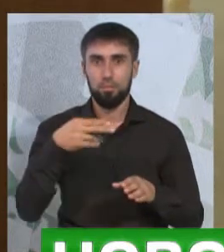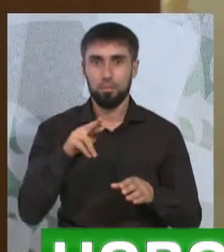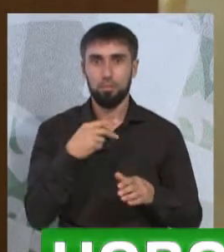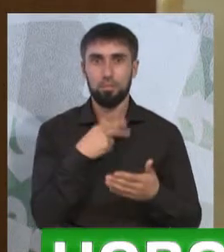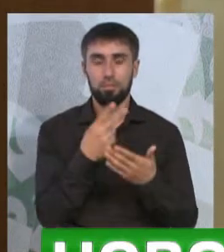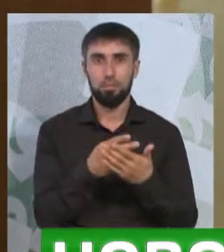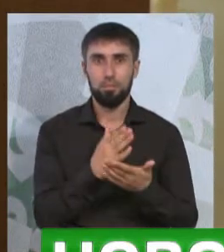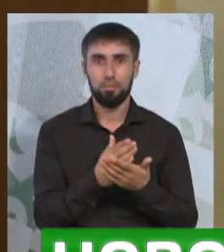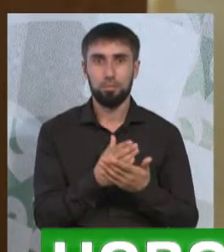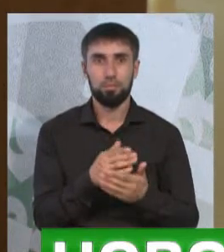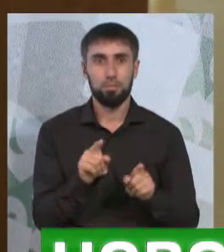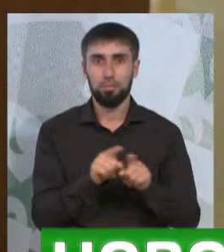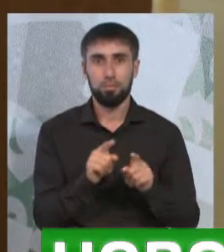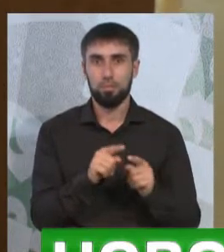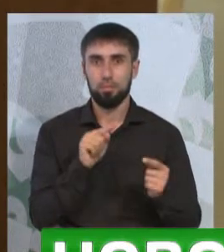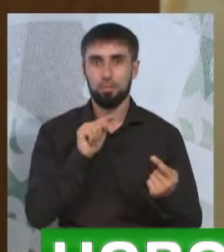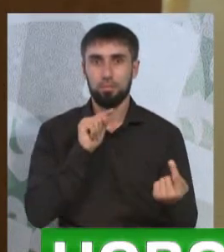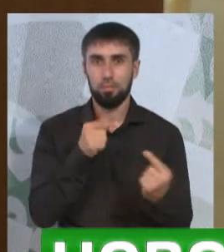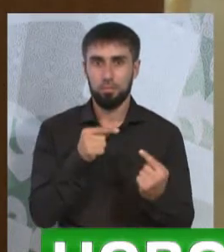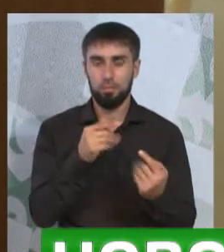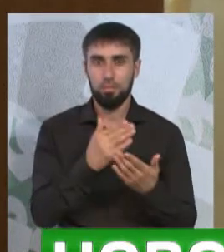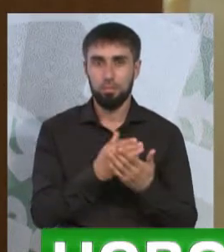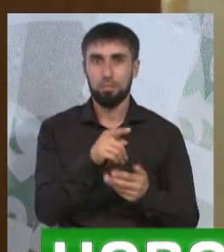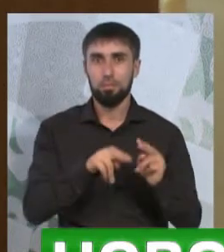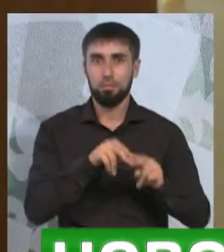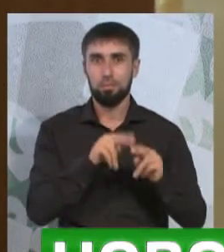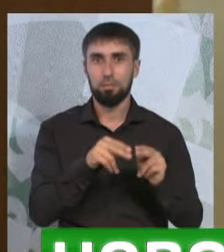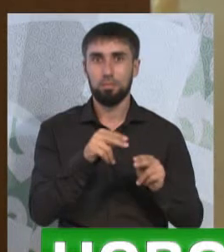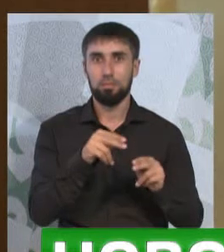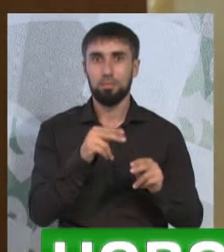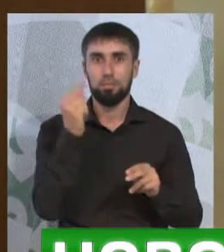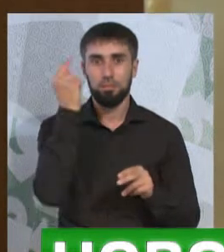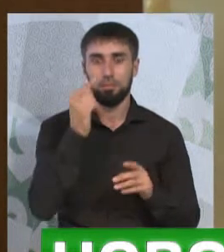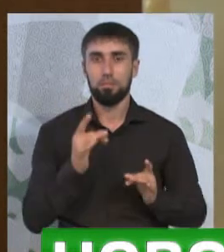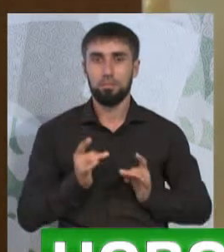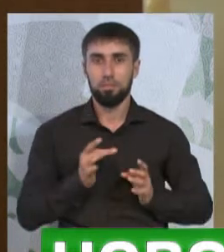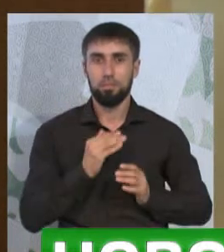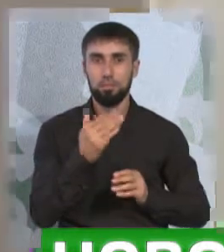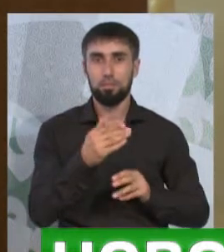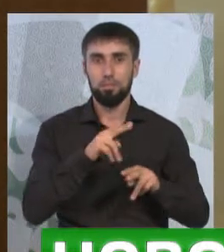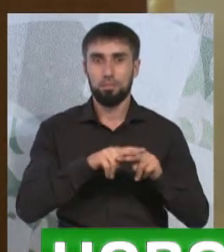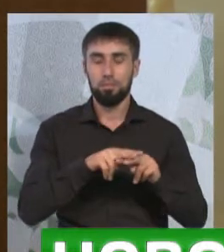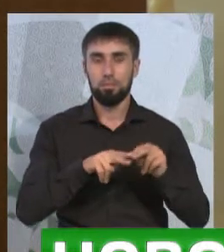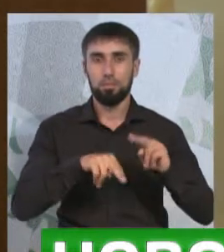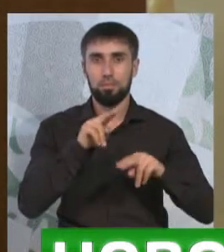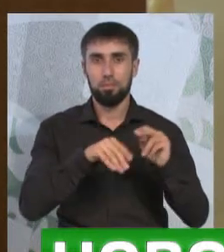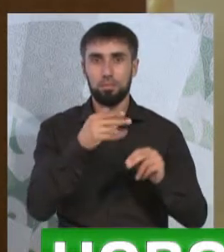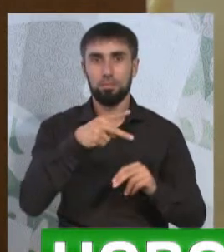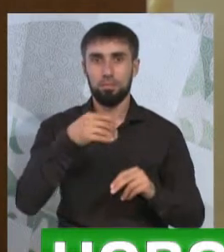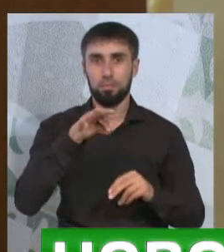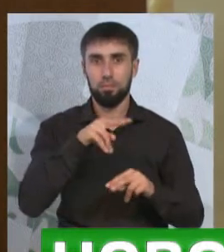видим отрицательную динамику. Это строительство психоневрологического диспансера на 150 коек в Плиево. Несмотря